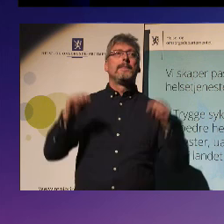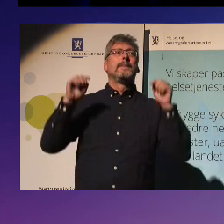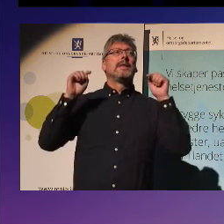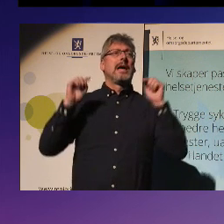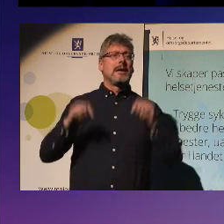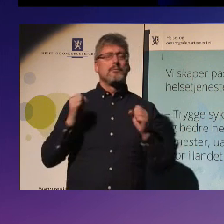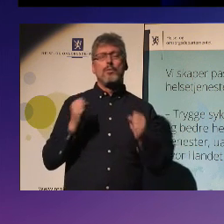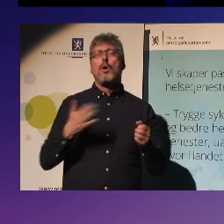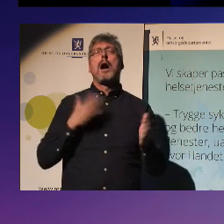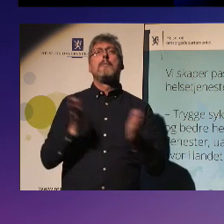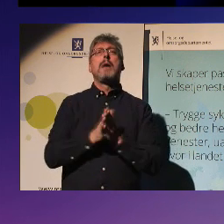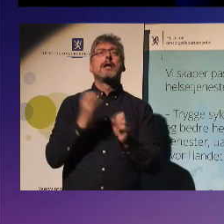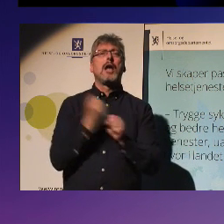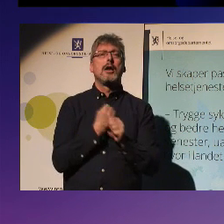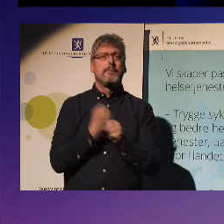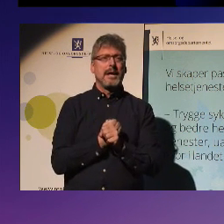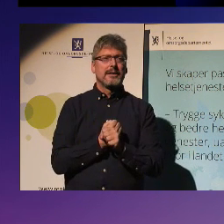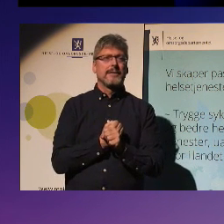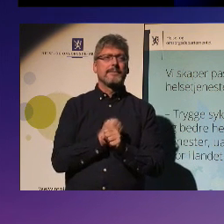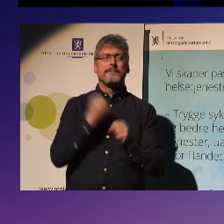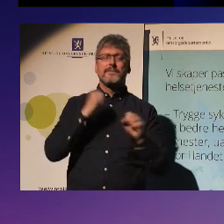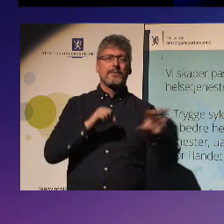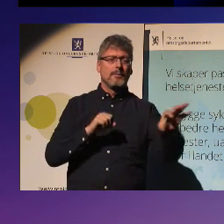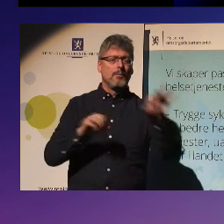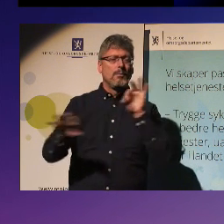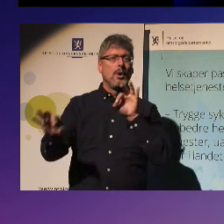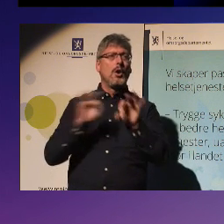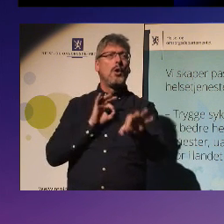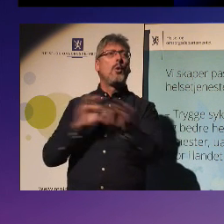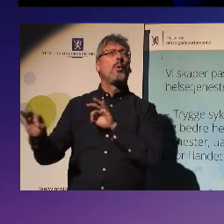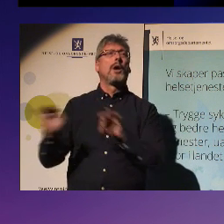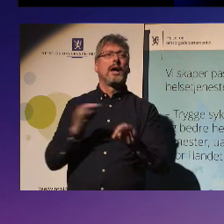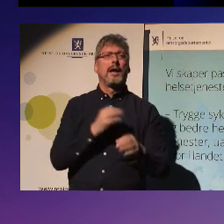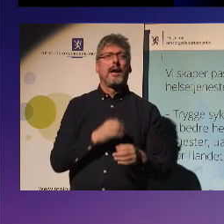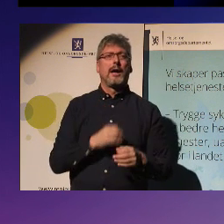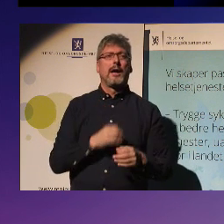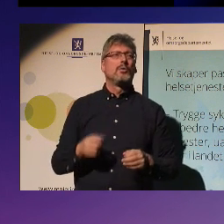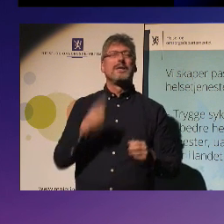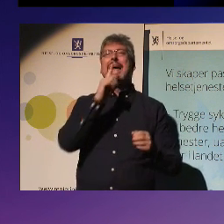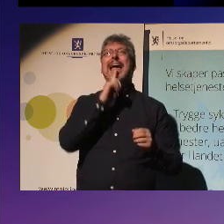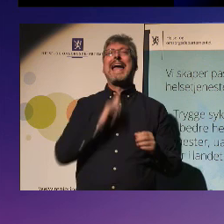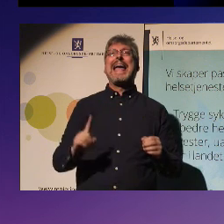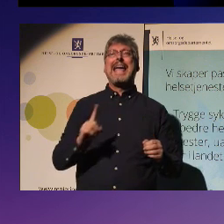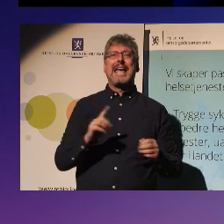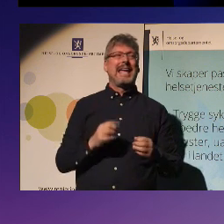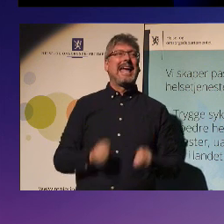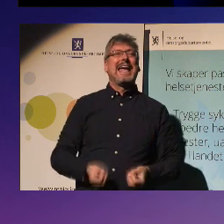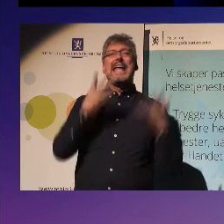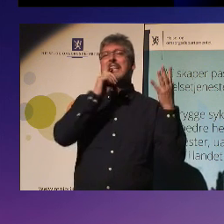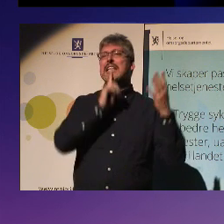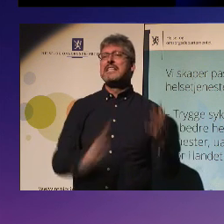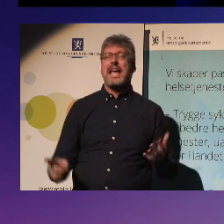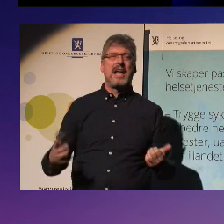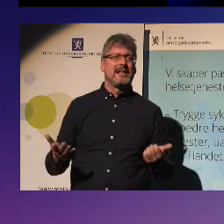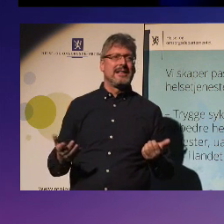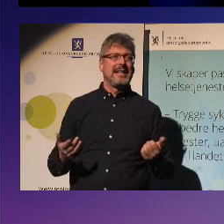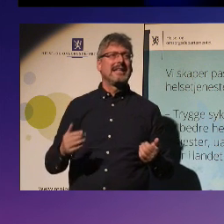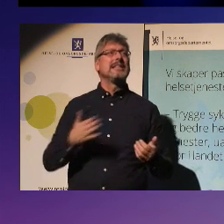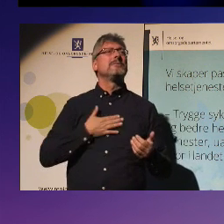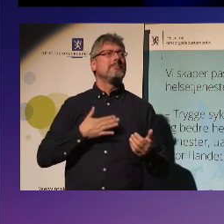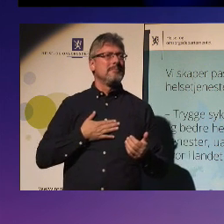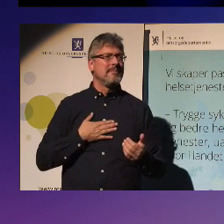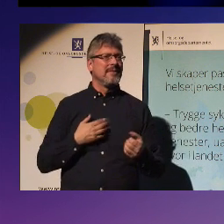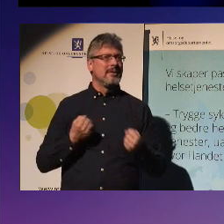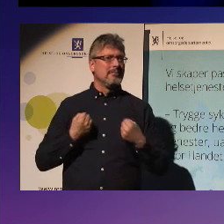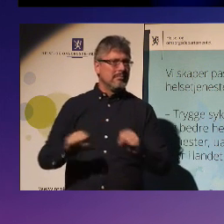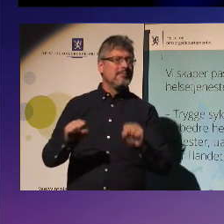medarbeidere som vi måtte plukke ut på en måte ildsjelene. De som ville nå, vi må fylle på med